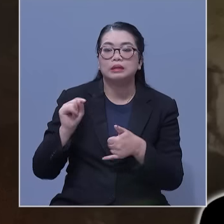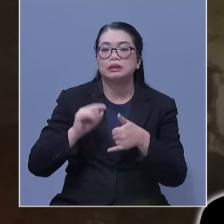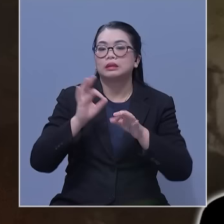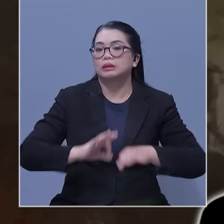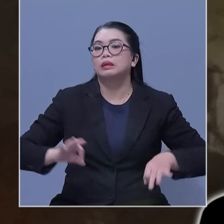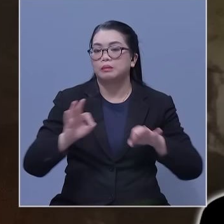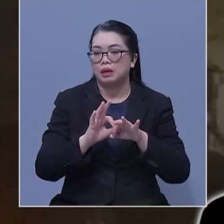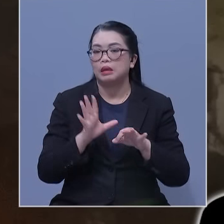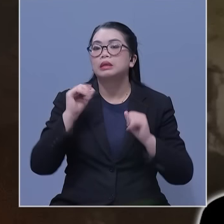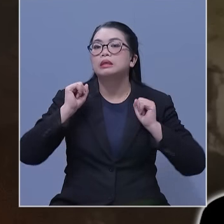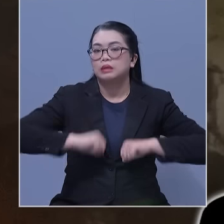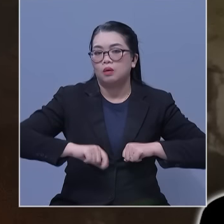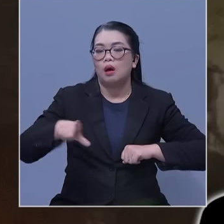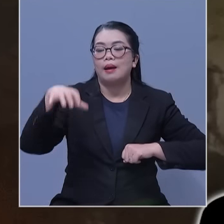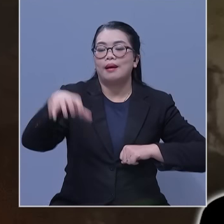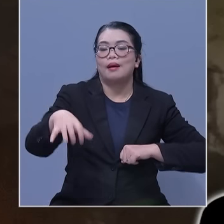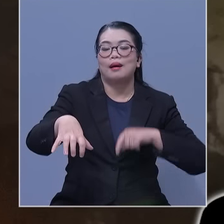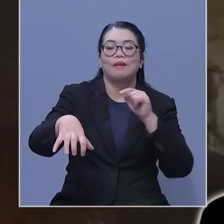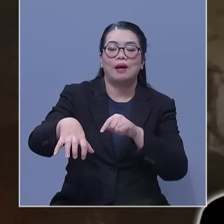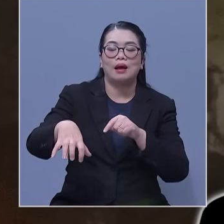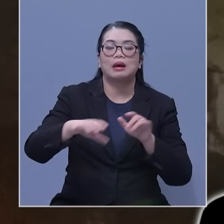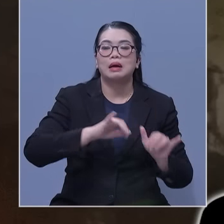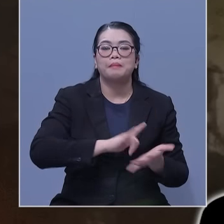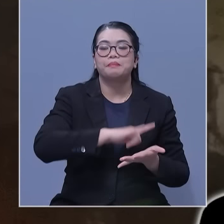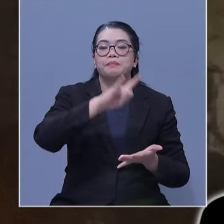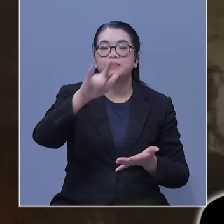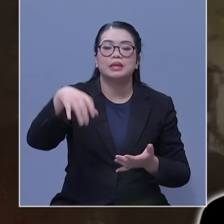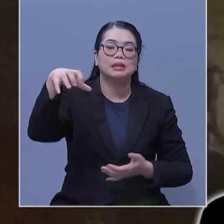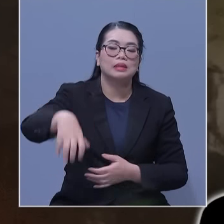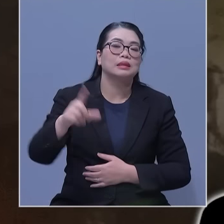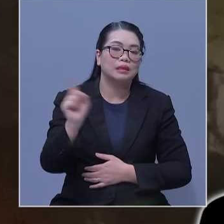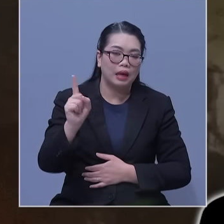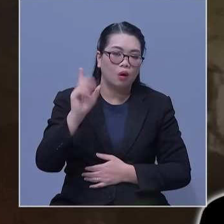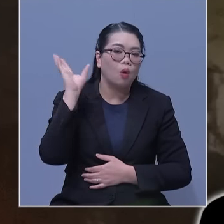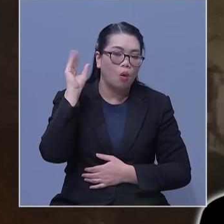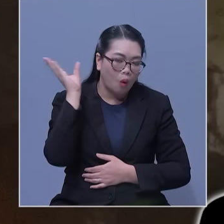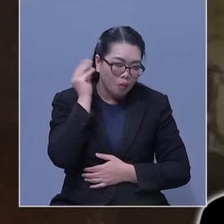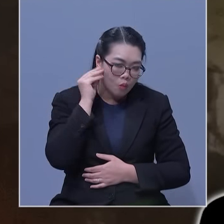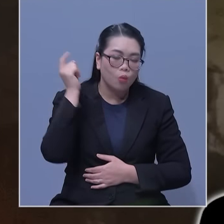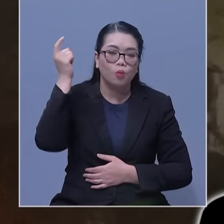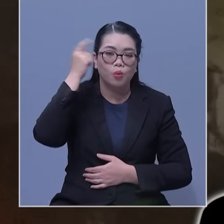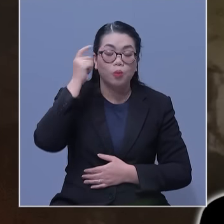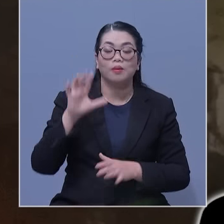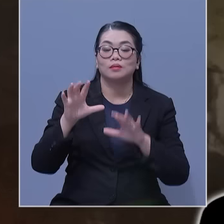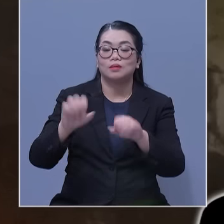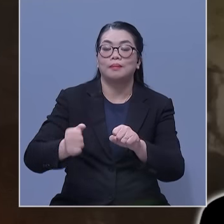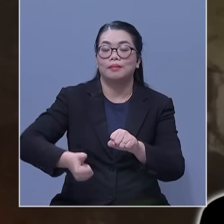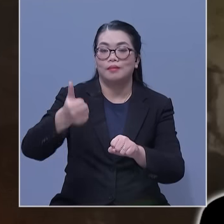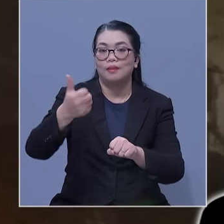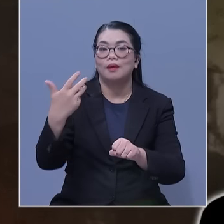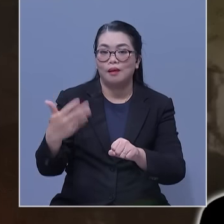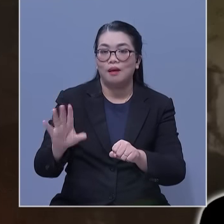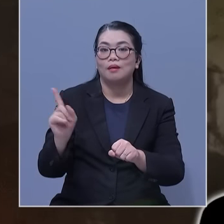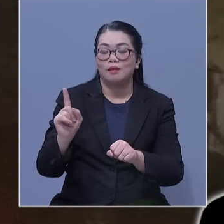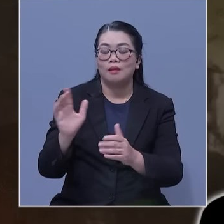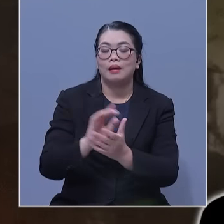สำคัญที่ยืนยันถิ่นที่อยู่ของเสี่ยแป้งนำมาสู่การจับกุมนั่นเองอ่ะนะครับค่ะทีนี้หลังจากมีการจับกุมเสี่ยแป้งเป็นที่เรียบร้อยนะ